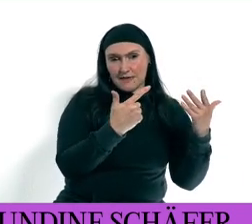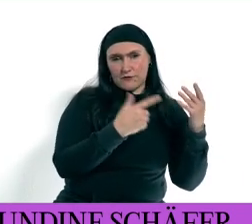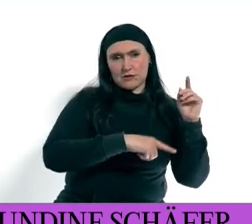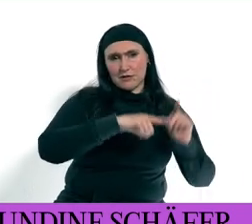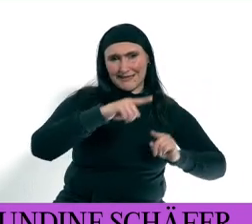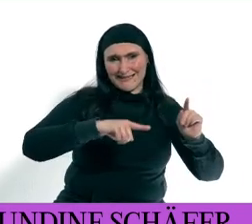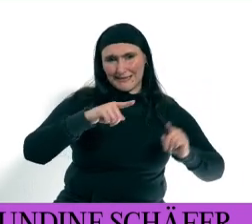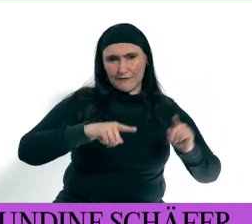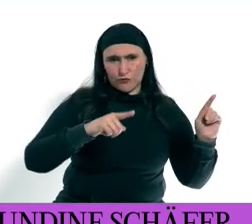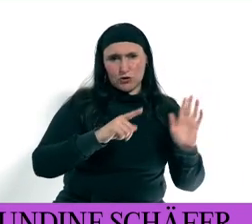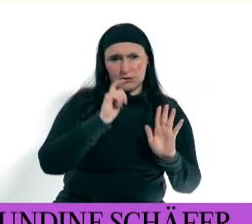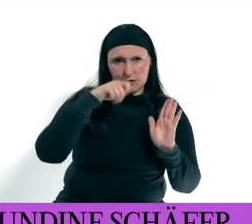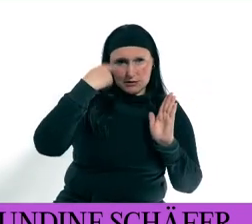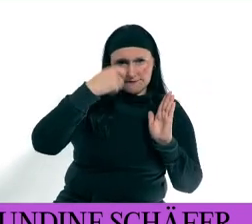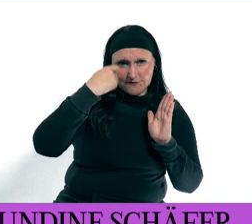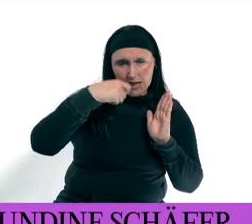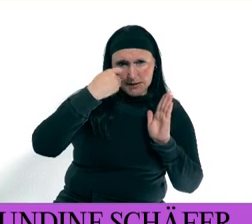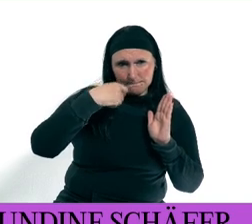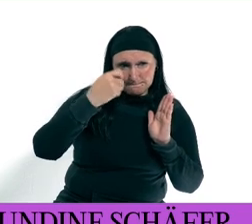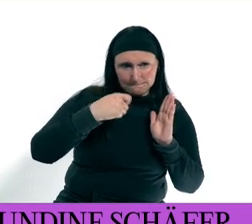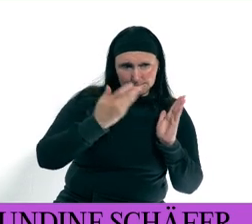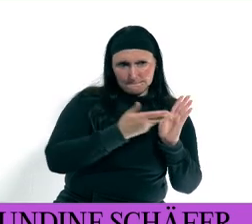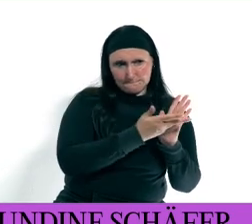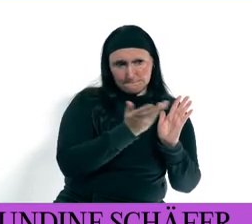Wir haben sieben